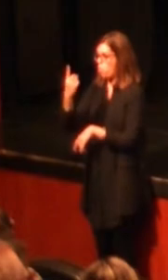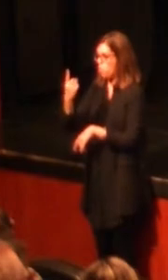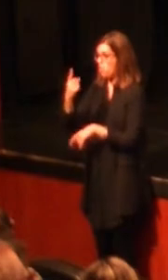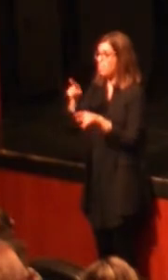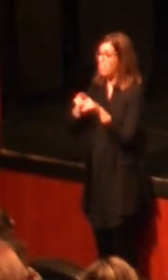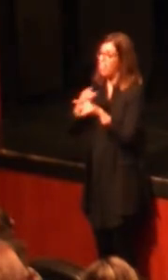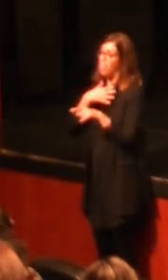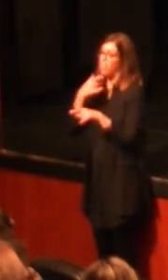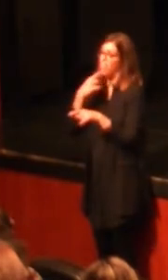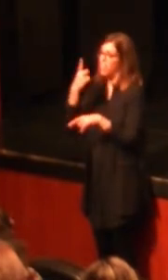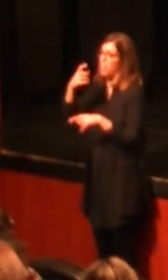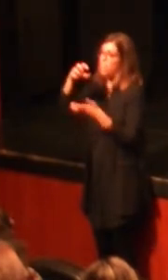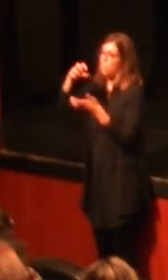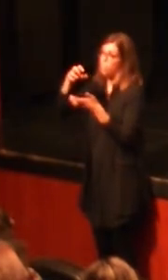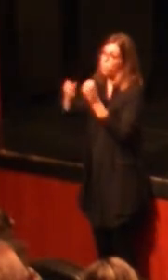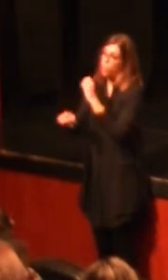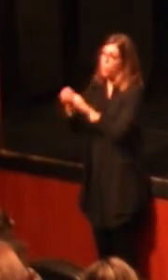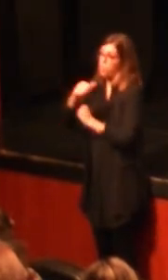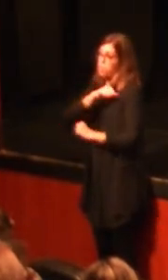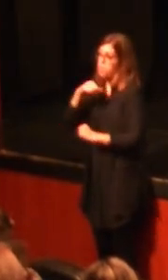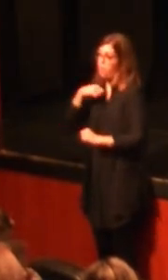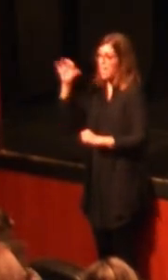privada Espronis. Ja està.